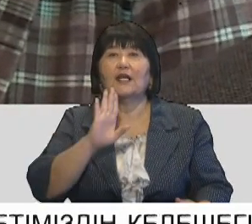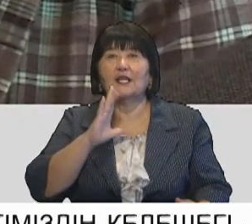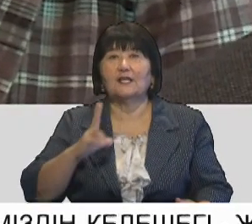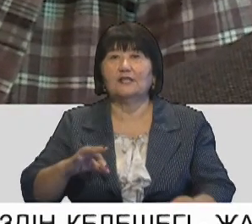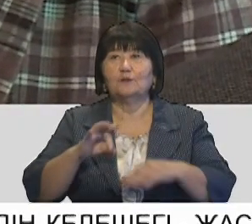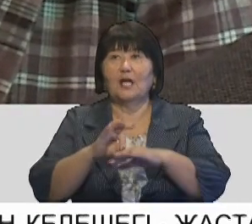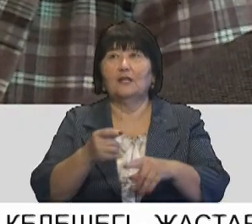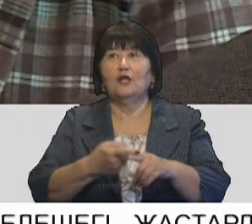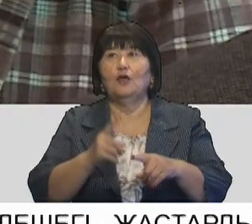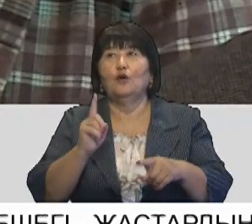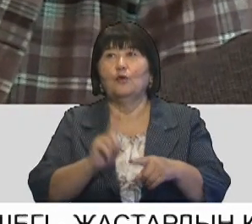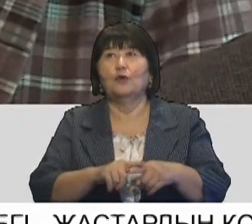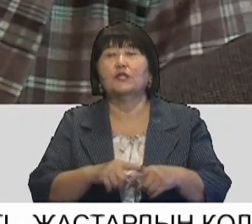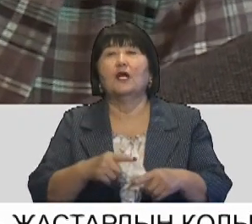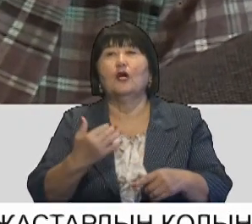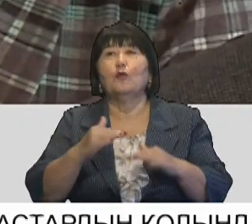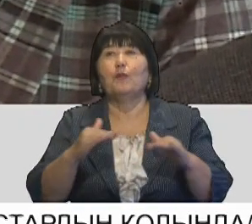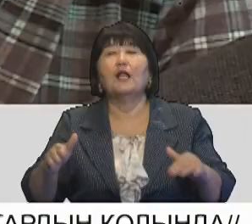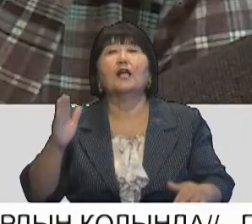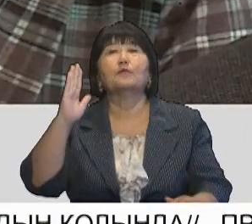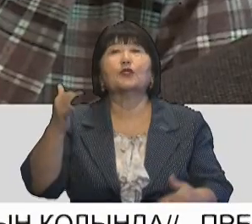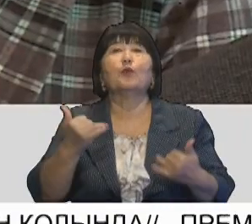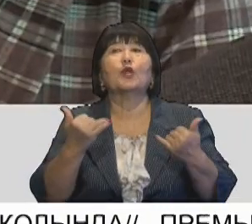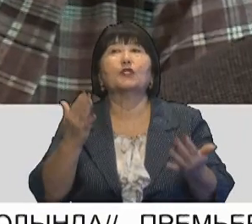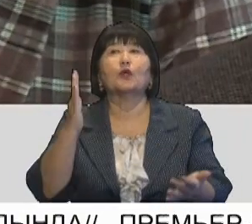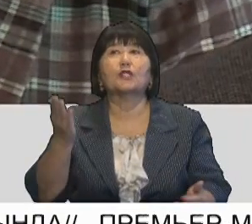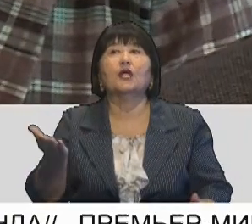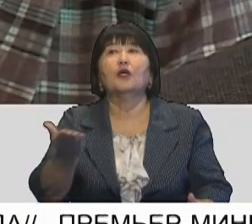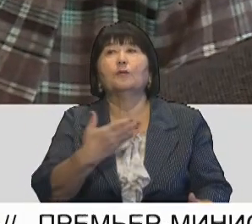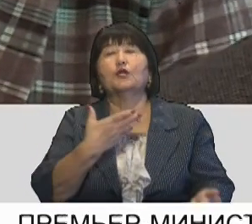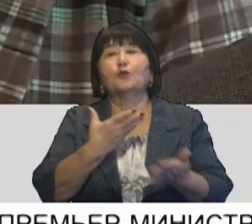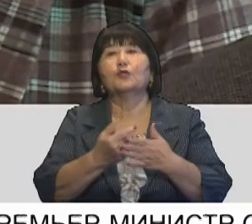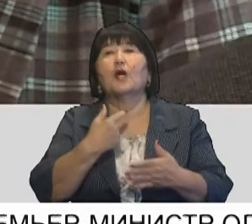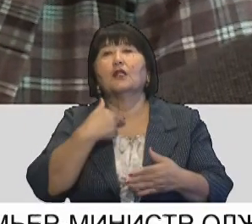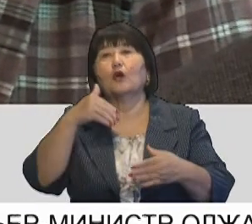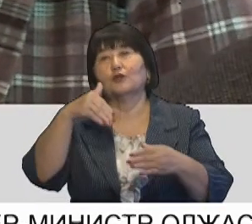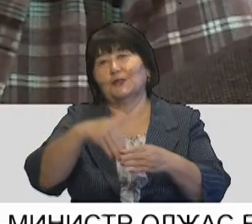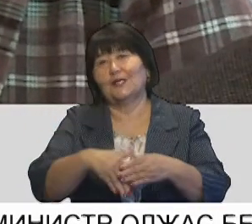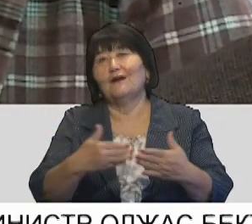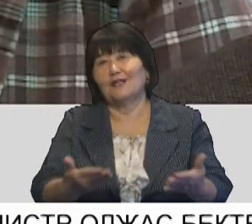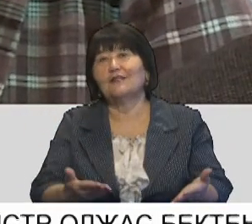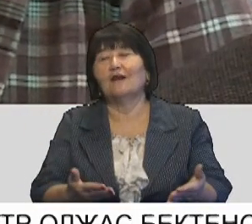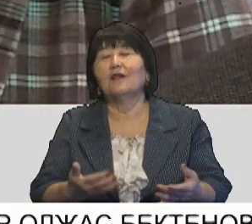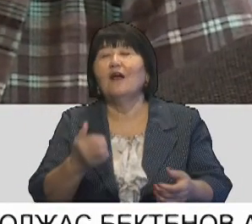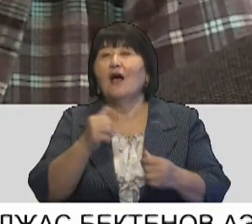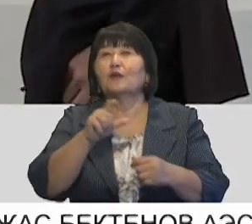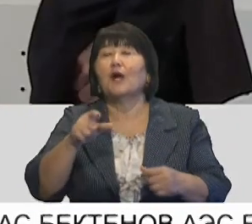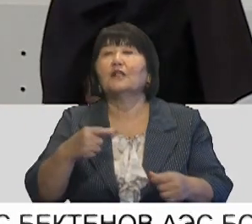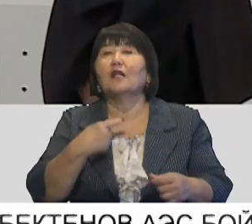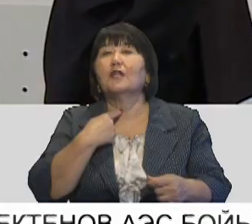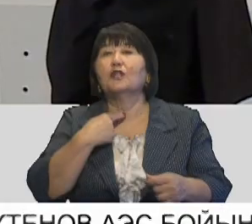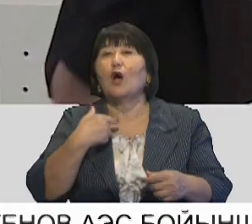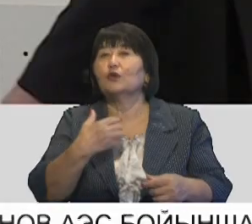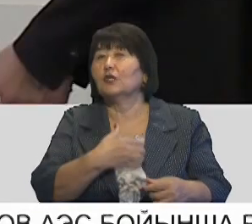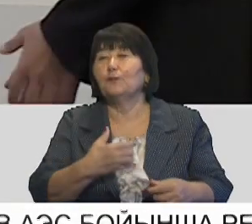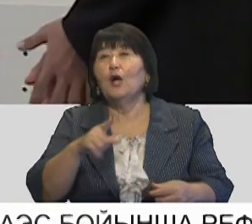Осындай осы балаларымыздың болашағы үшін біз өз дауысымызды жасадық. Әрбір адамның дауысы маңызды.